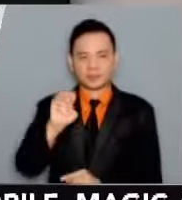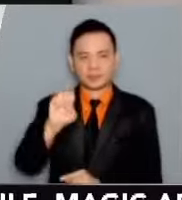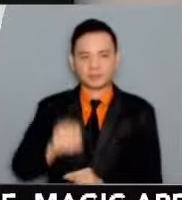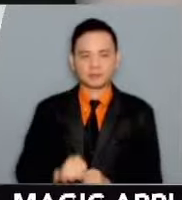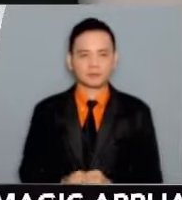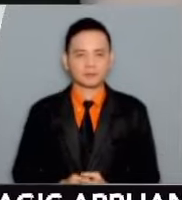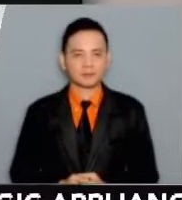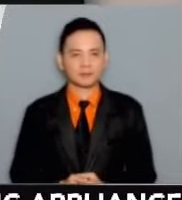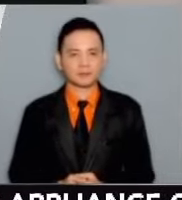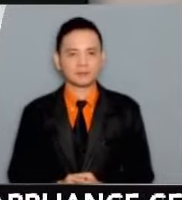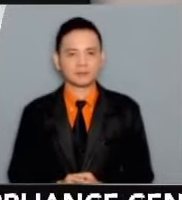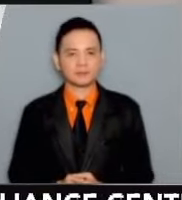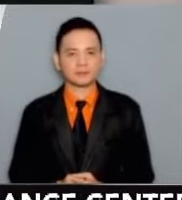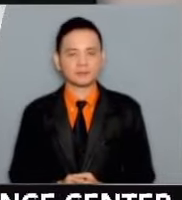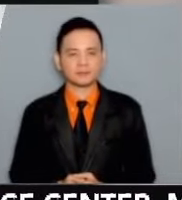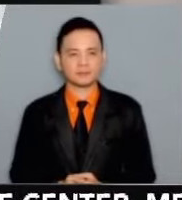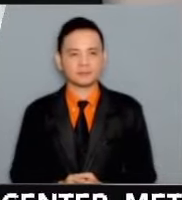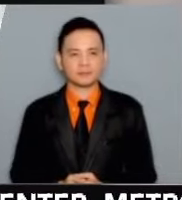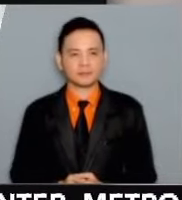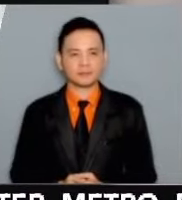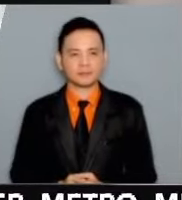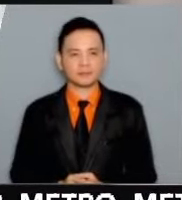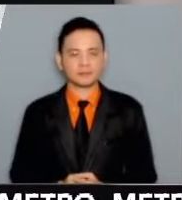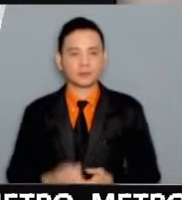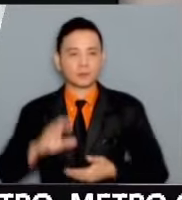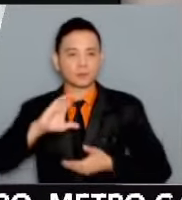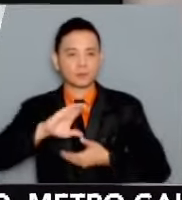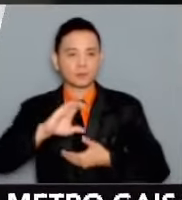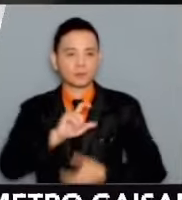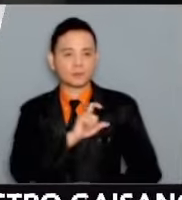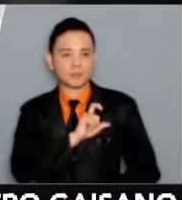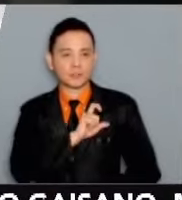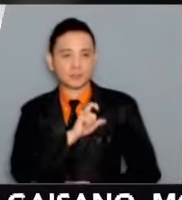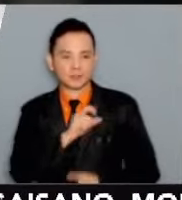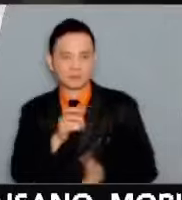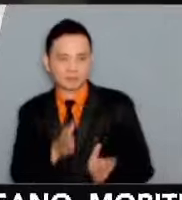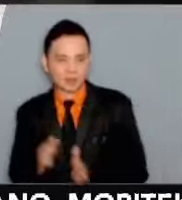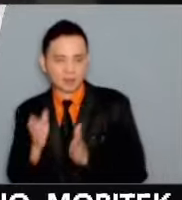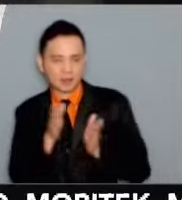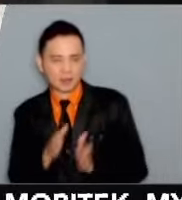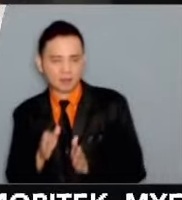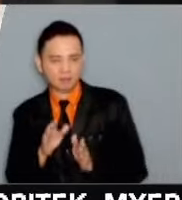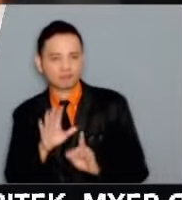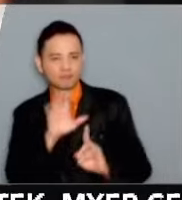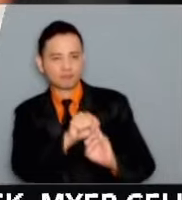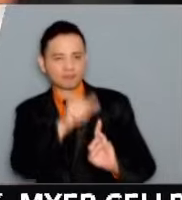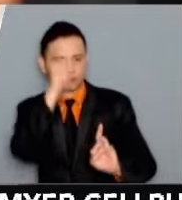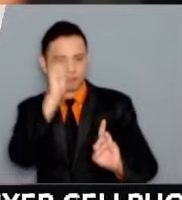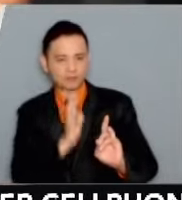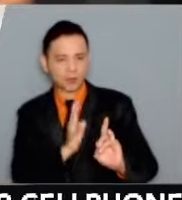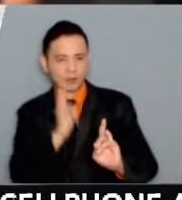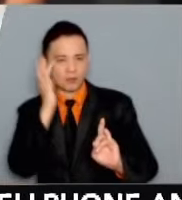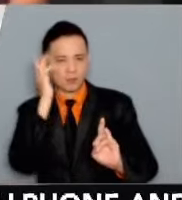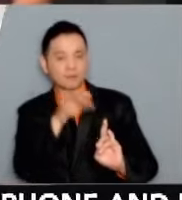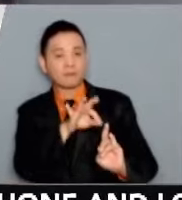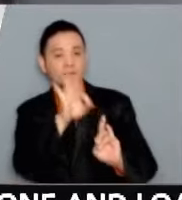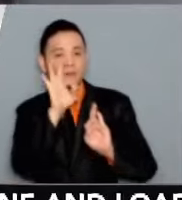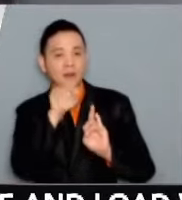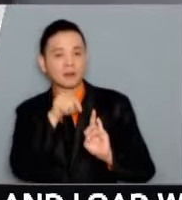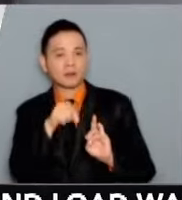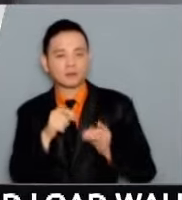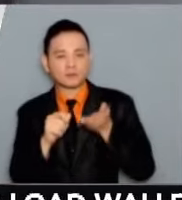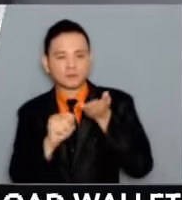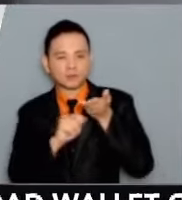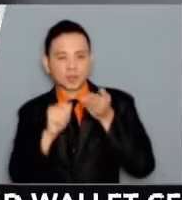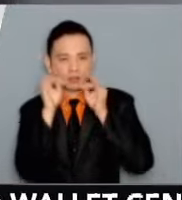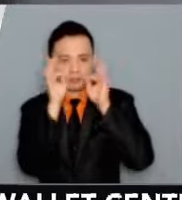Sa anti-crime operation ng Caloocan Police, naaresto ang isang lalaki matapos makuhanan ng droga sa barangay 175 Camarin.